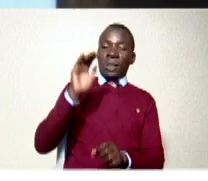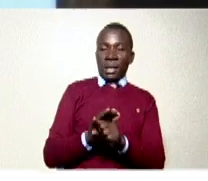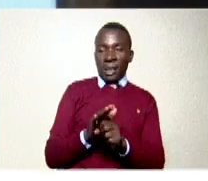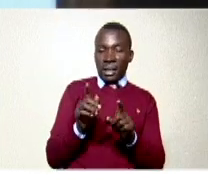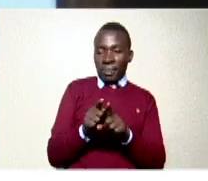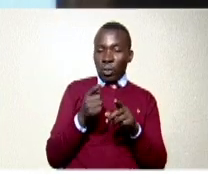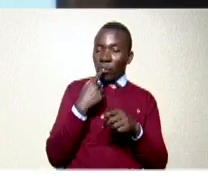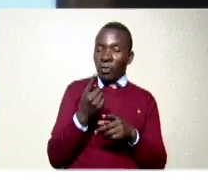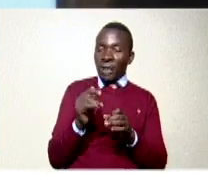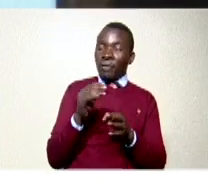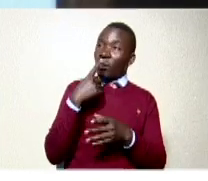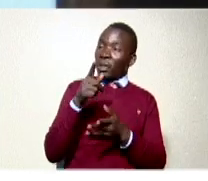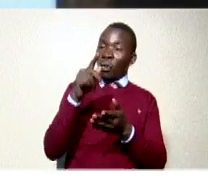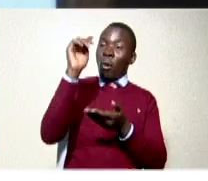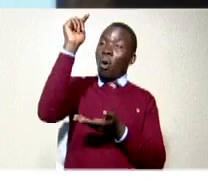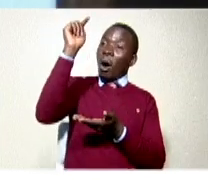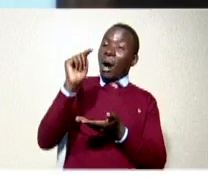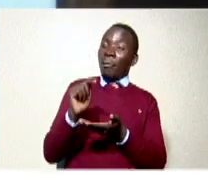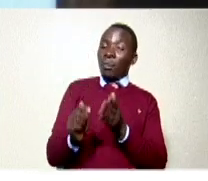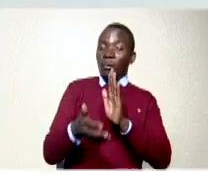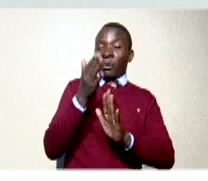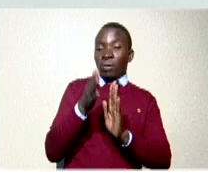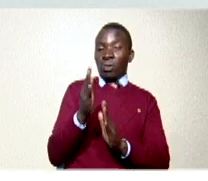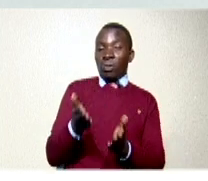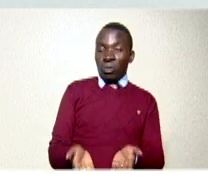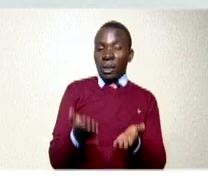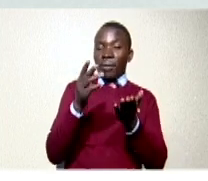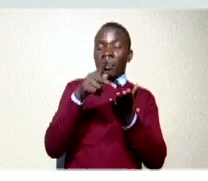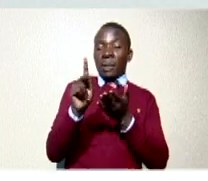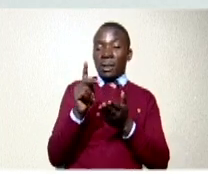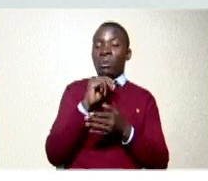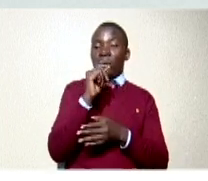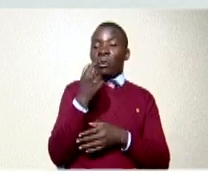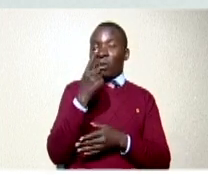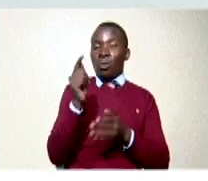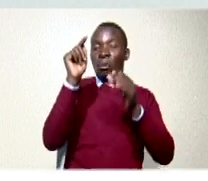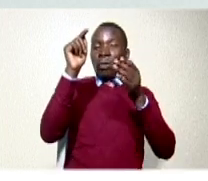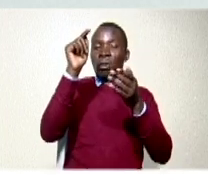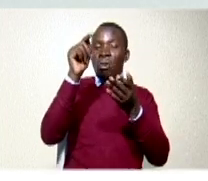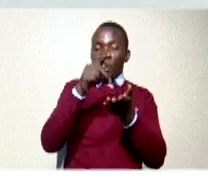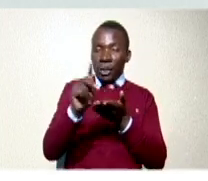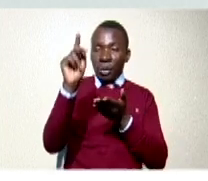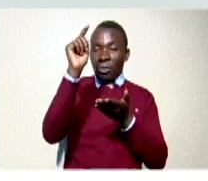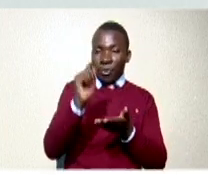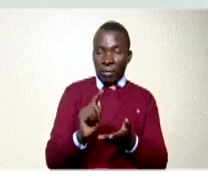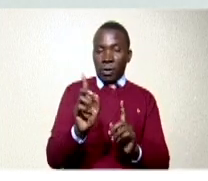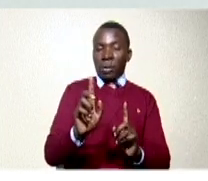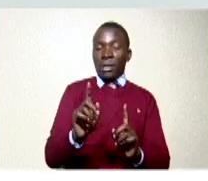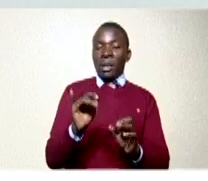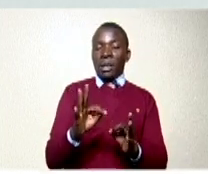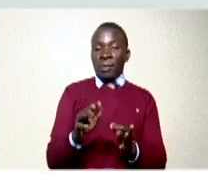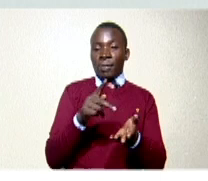tuvuze ngo hamanutse umuvuduko wo kuzamuka kw'ibiciro ntabwo bivuze ngo ibiciro byamanutse. Niba ibiciro